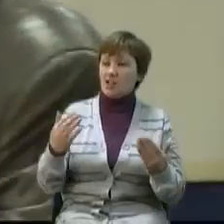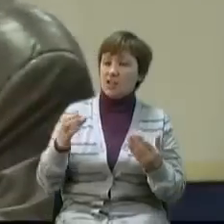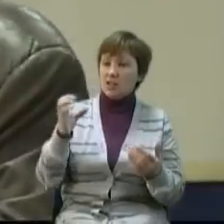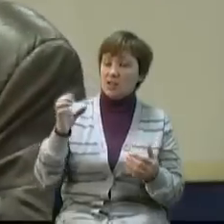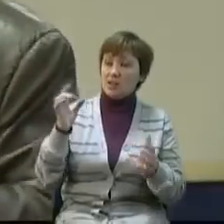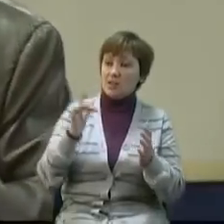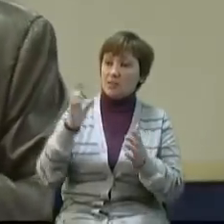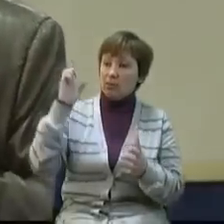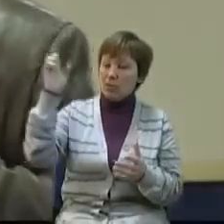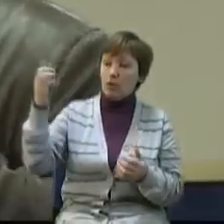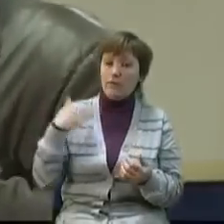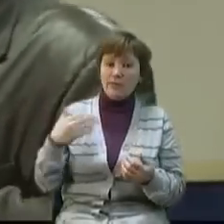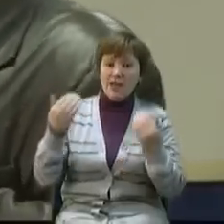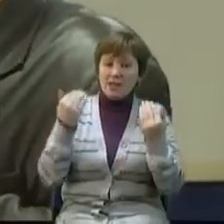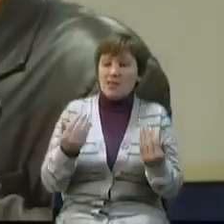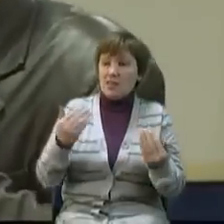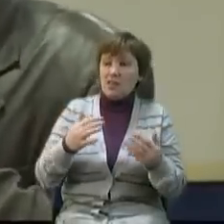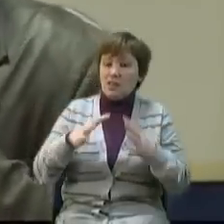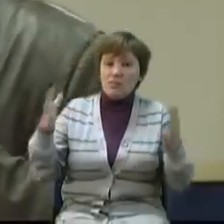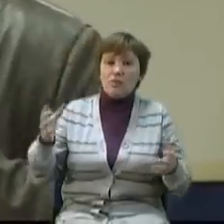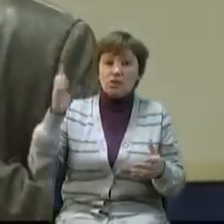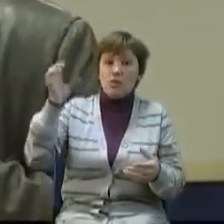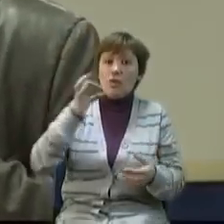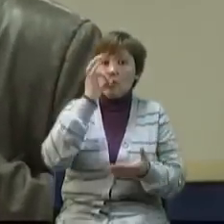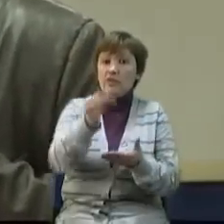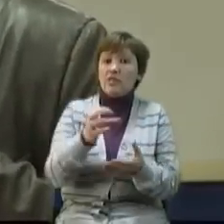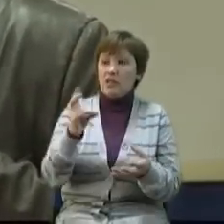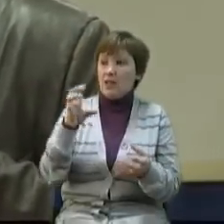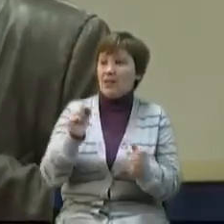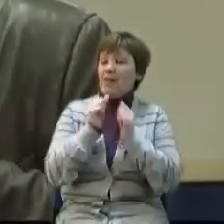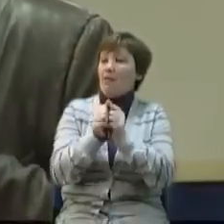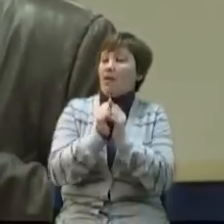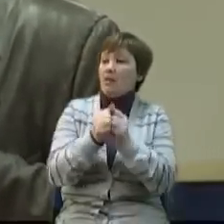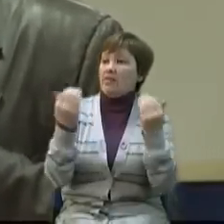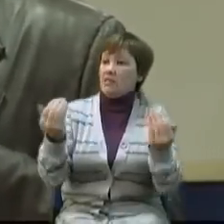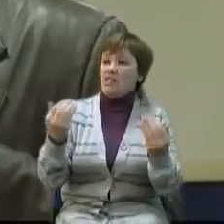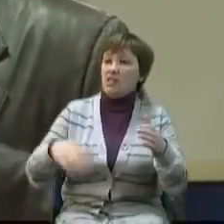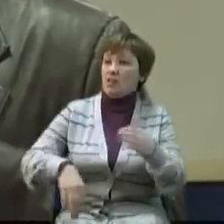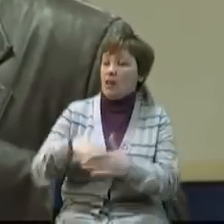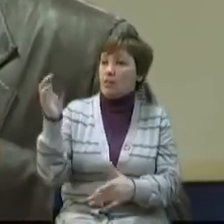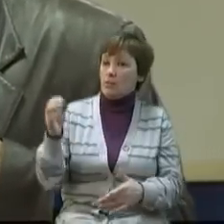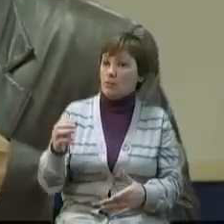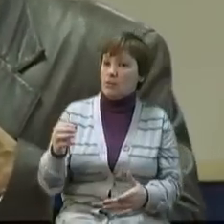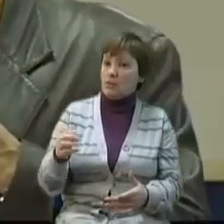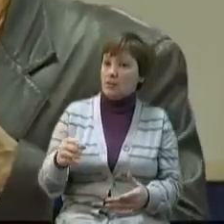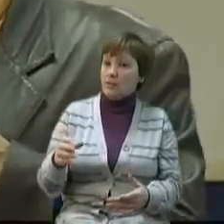я уверовал. Мне сейчас больше Бог отвечает на молитвы. Сейчас.